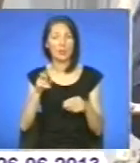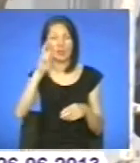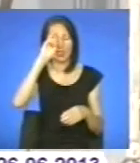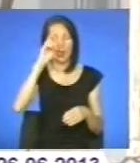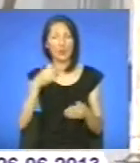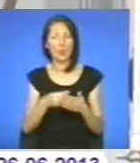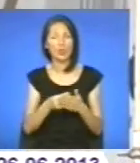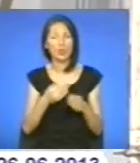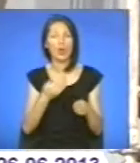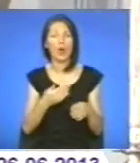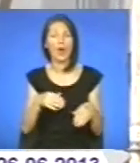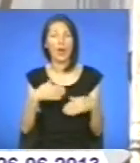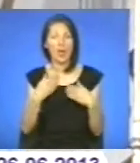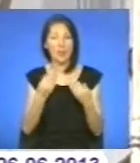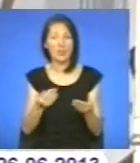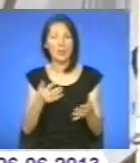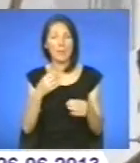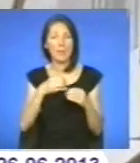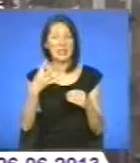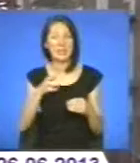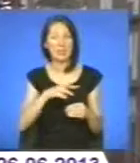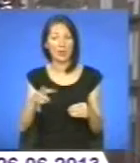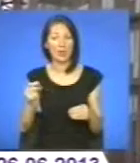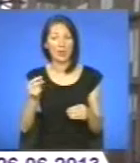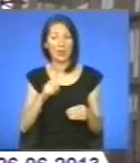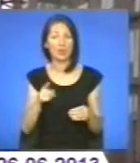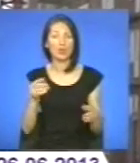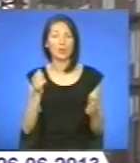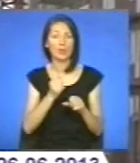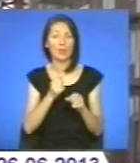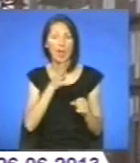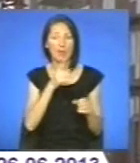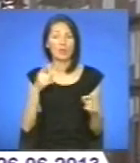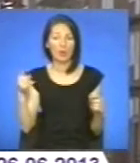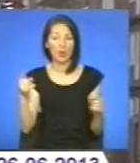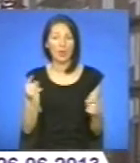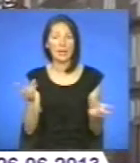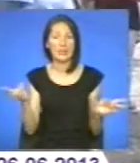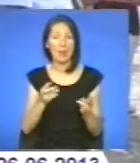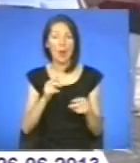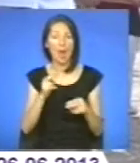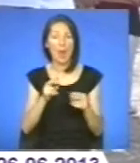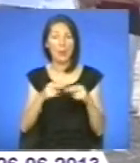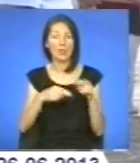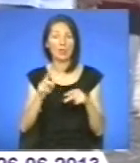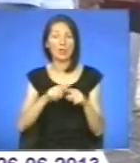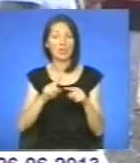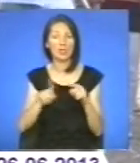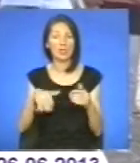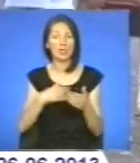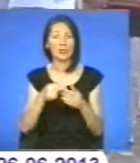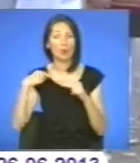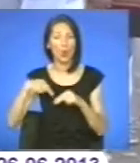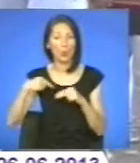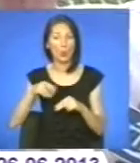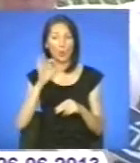майже 15 мільйонів гривень. Щоб вкластися в строки, будівельникам слід пришвидшити свою роботу, наголошували учасники